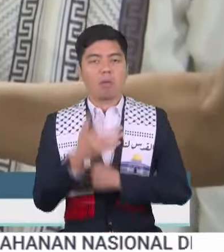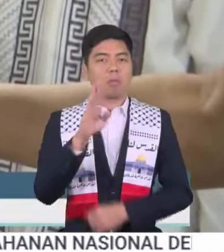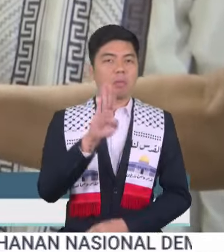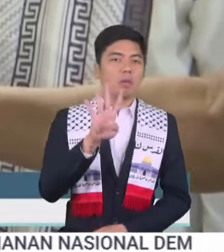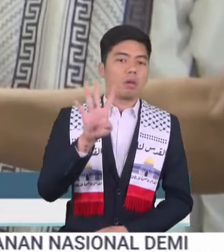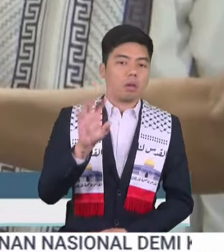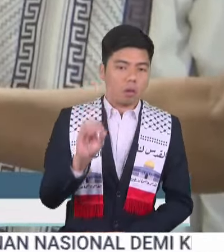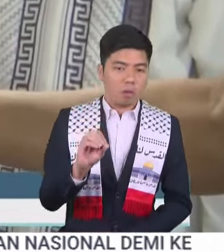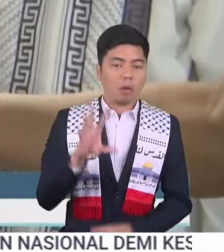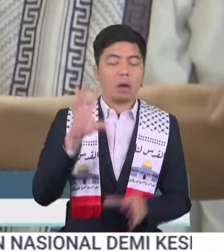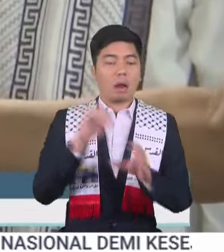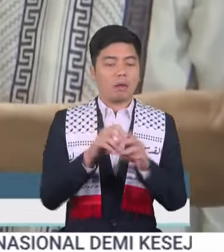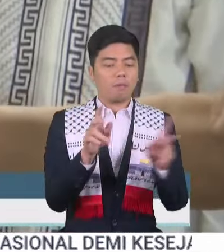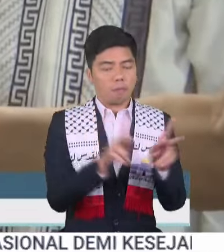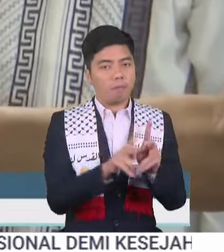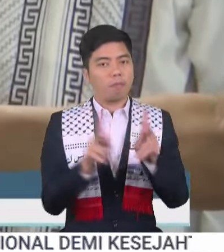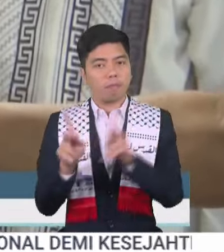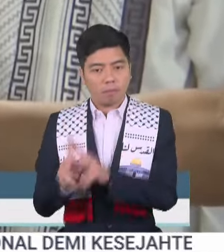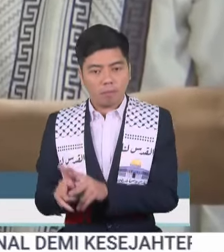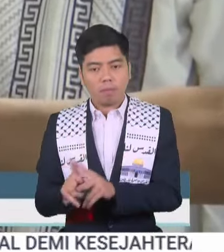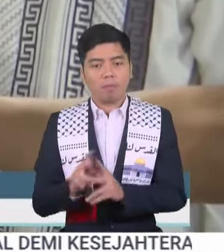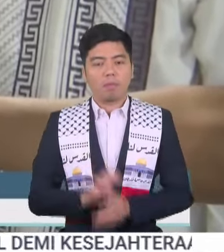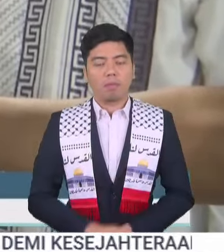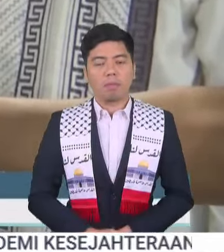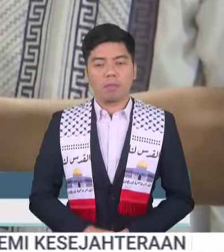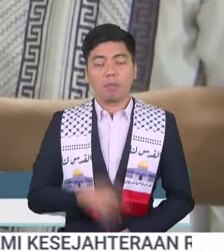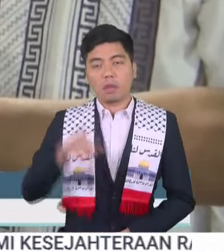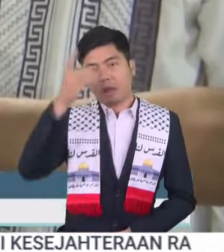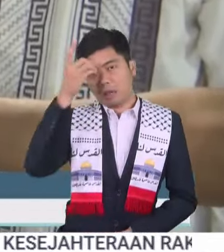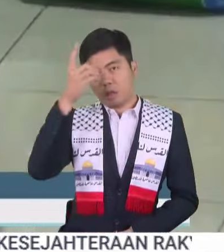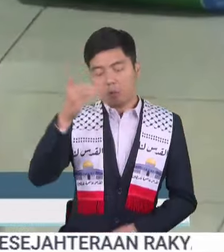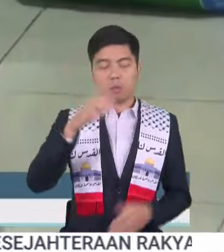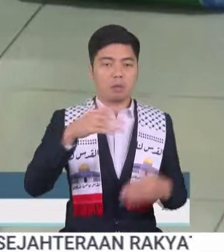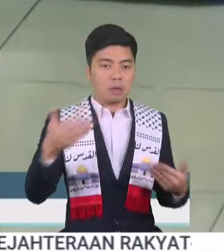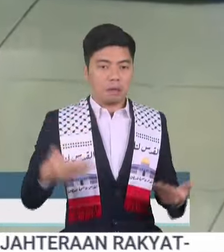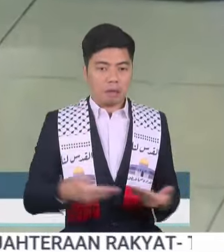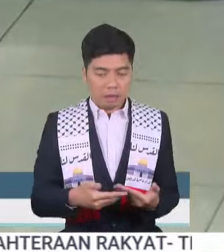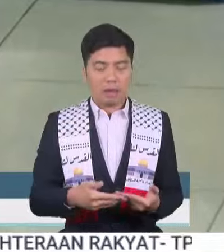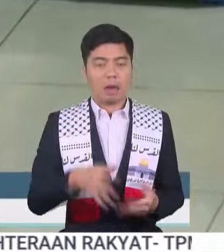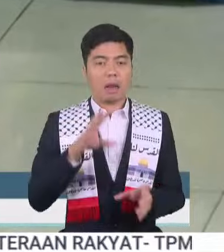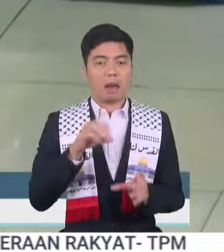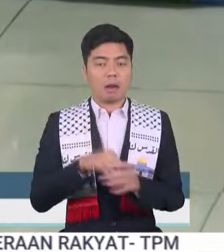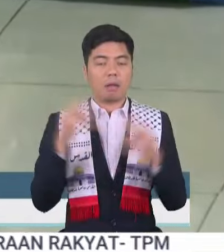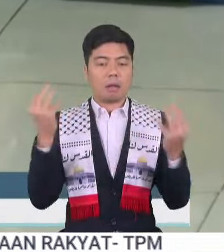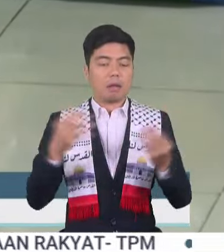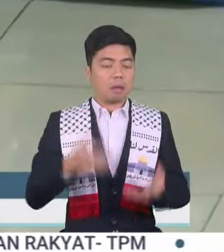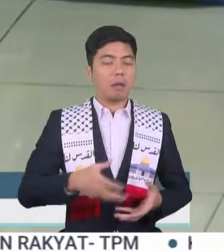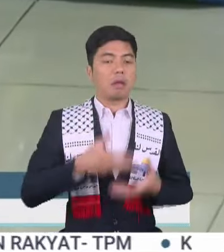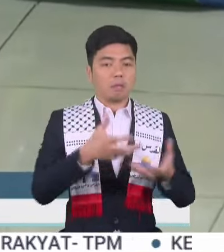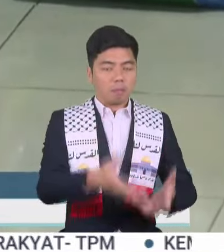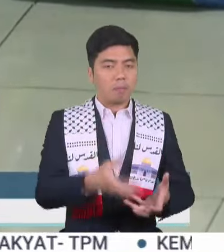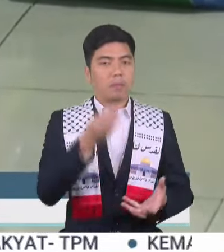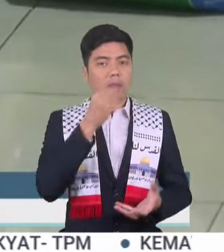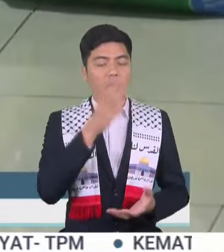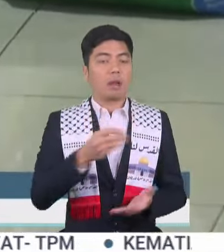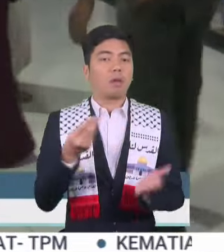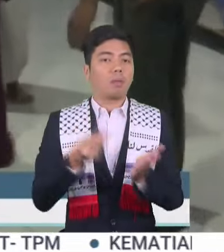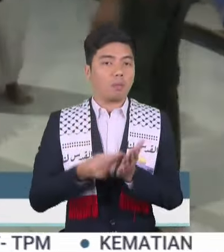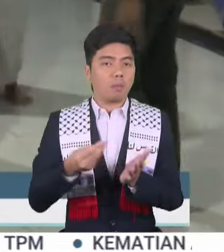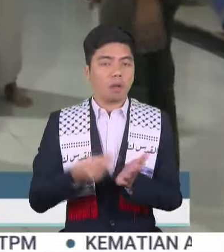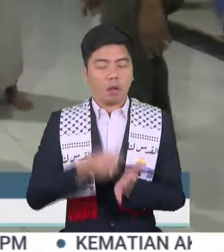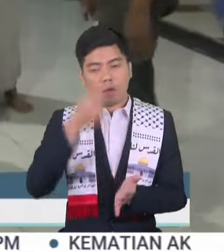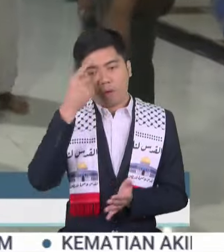B40 di kampung-kampung. Datuk Hamid ditemui pemberita selepas menyampaikan bantuan bakul makanan dan wang